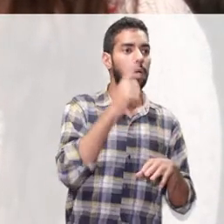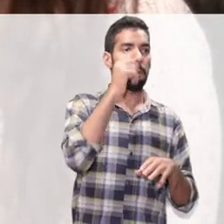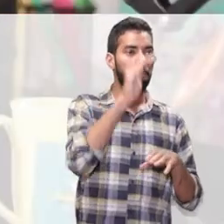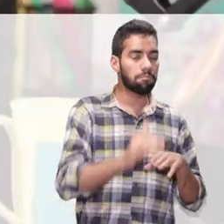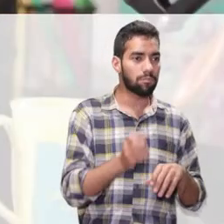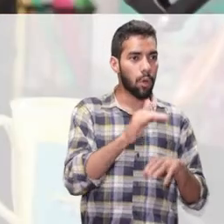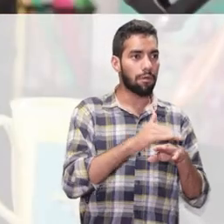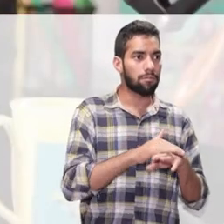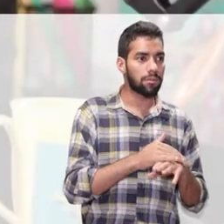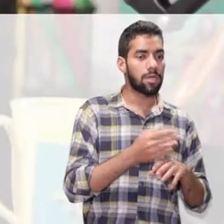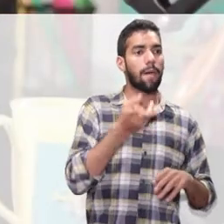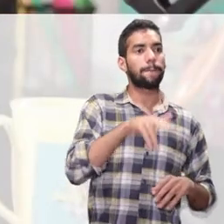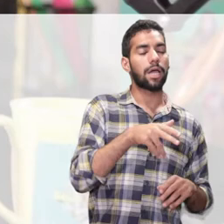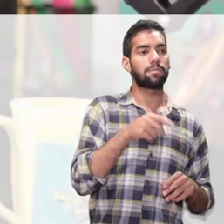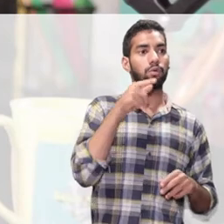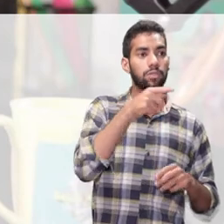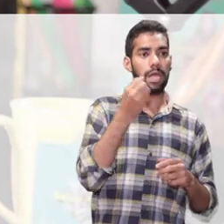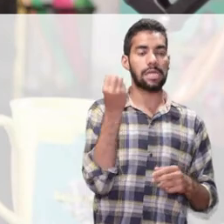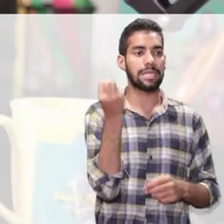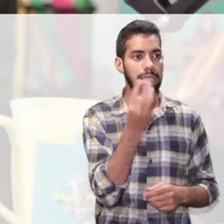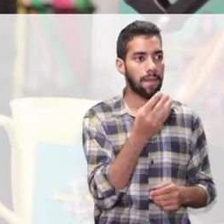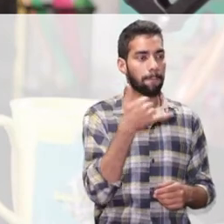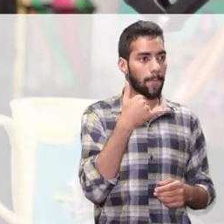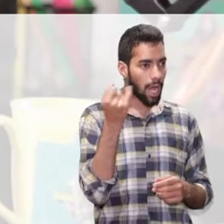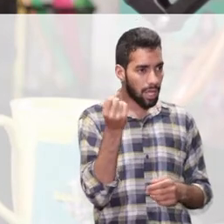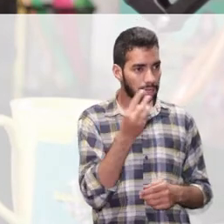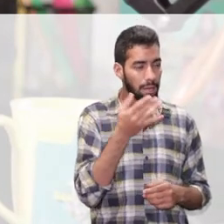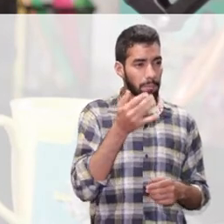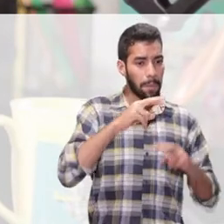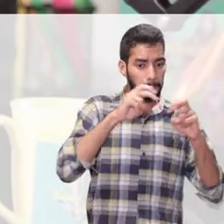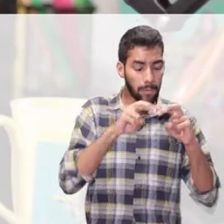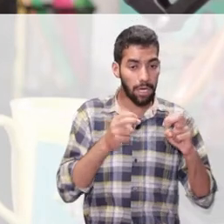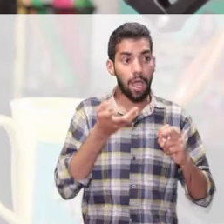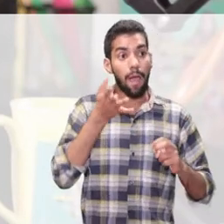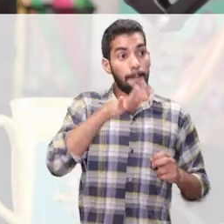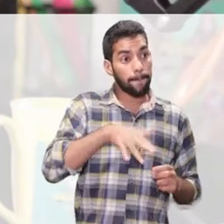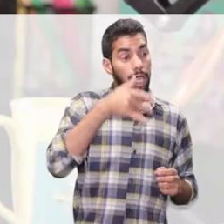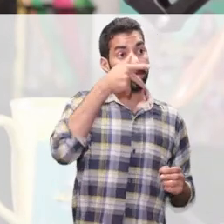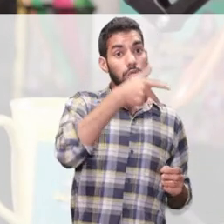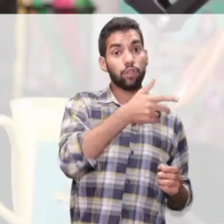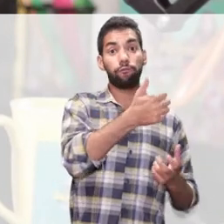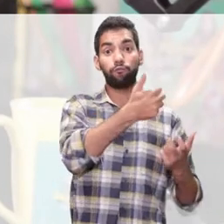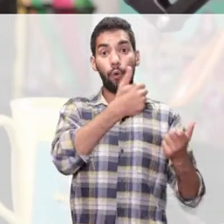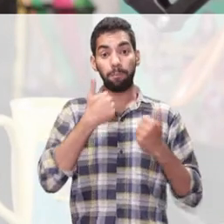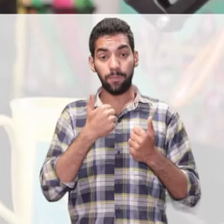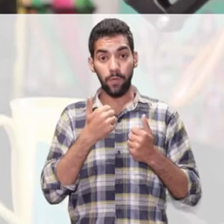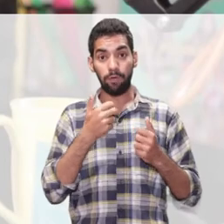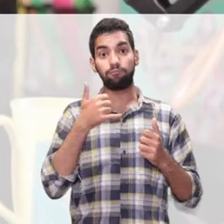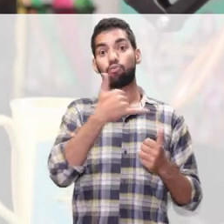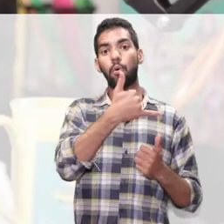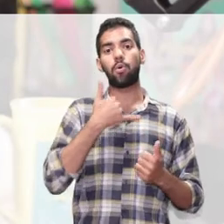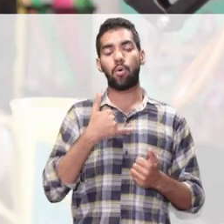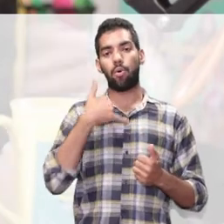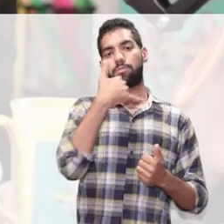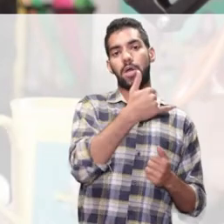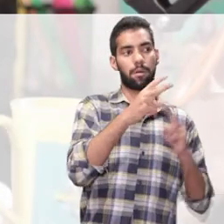जब कॉल आ रही है तो वह शगुफ्ता या ताज़ीन ने कुछ बनकर कॉल करें हो रही है इन थे कि जाकर बात होती है नाम बता सकता था आई थिंक